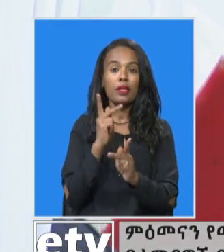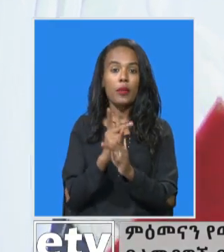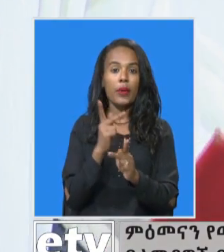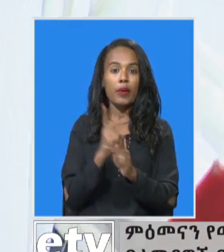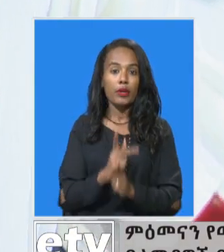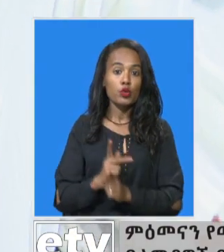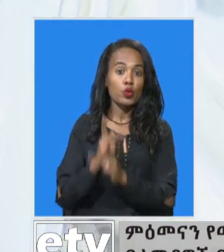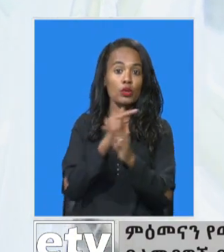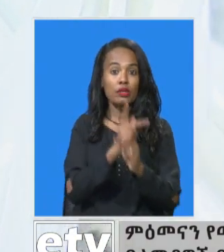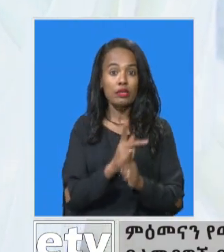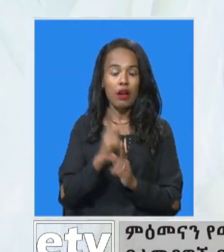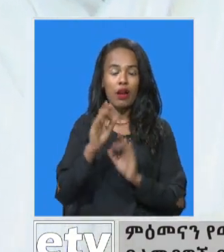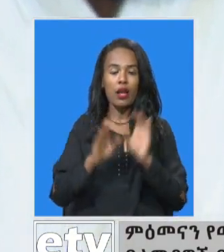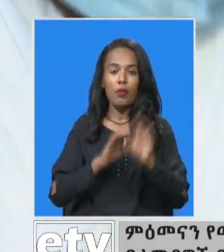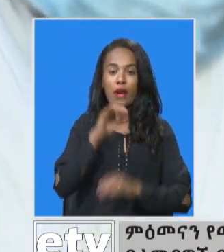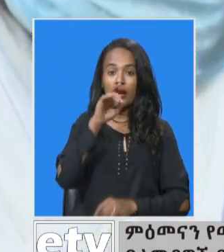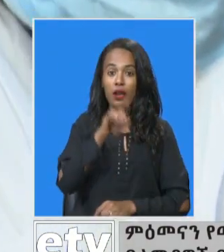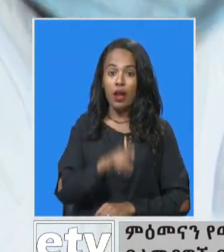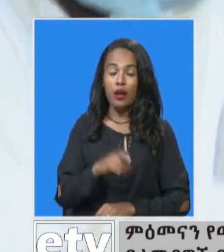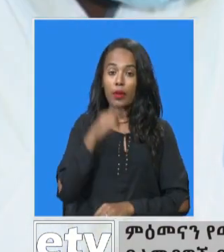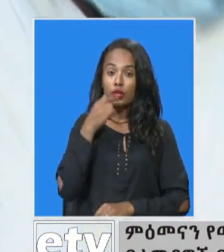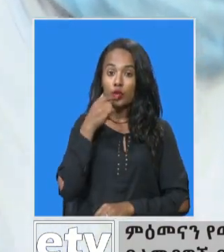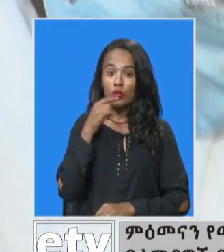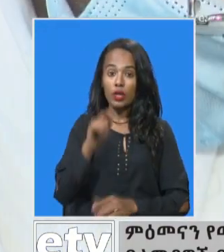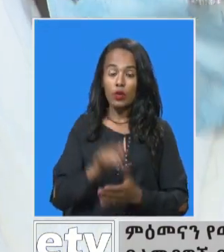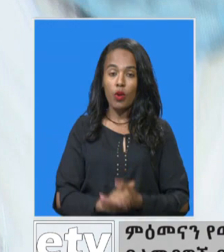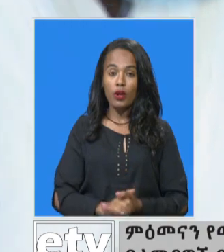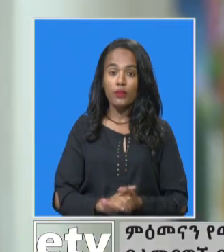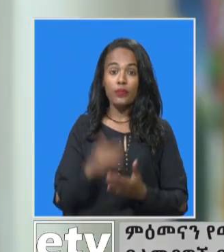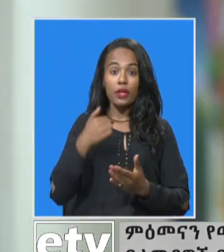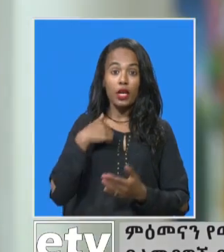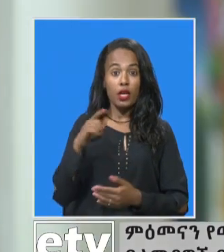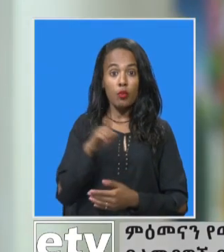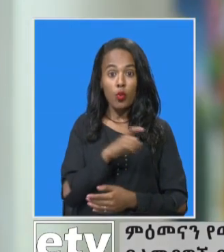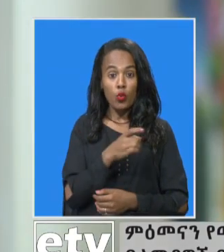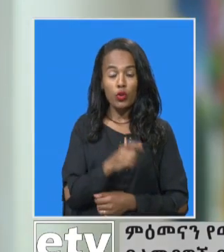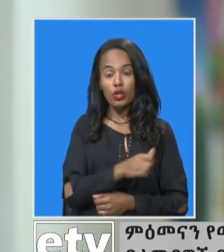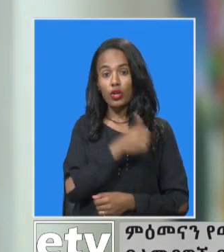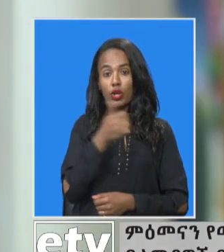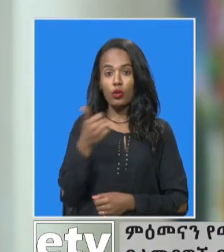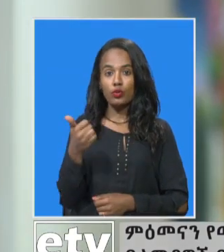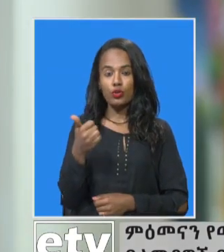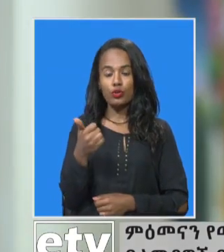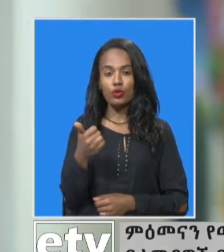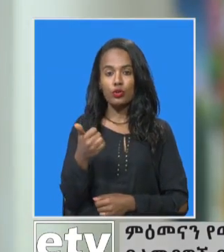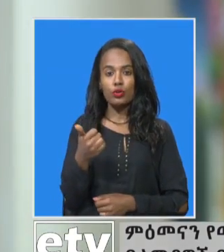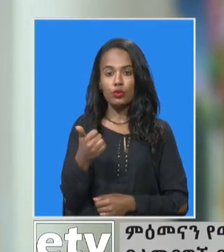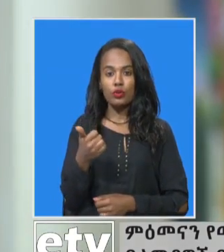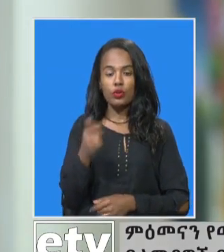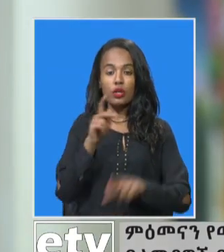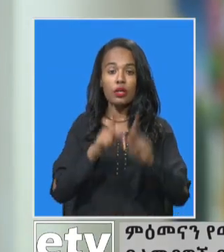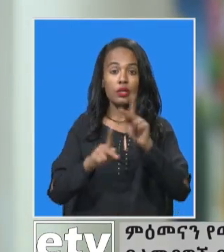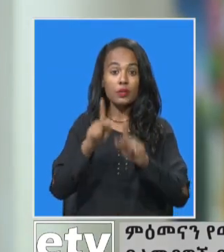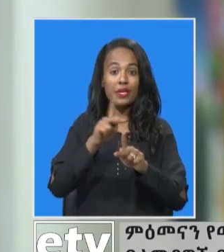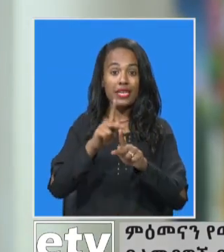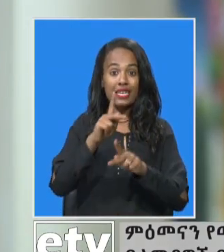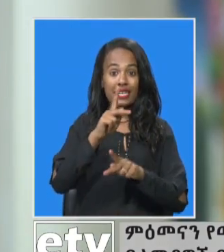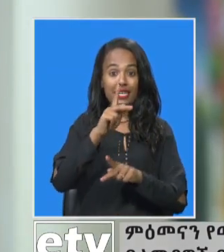የሚጠበቅባቸውን ጥንቃቄ ማድረግ እንዳለባቸውም ተመላክቷል። እኔም ሆንኩኝ ሌሎችም እንዲሁ ህዝበ